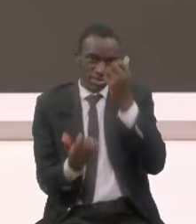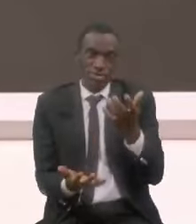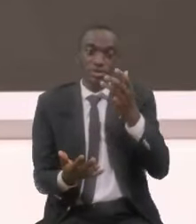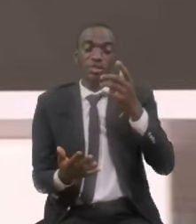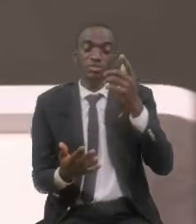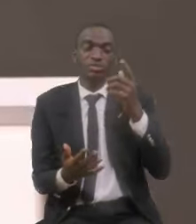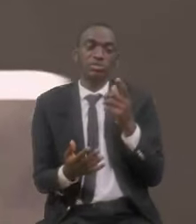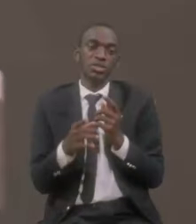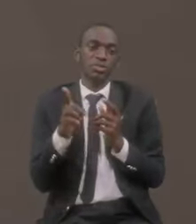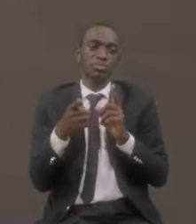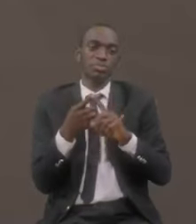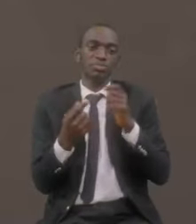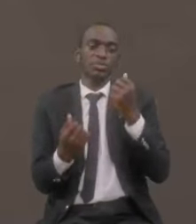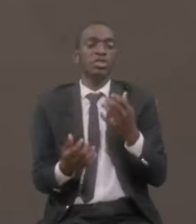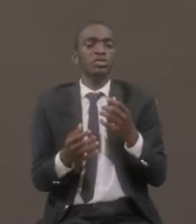Bon,